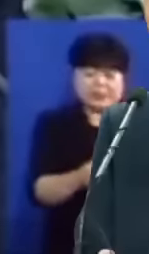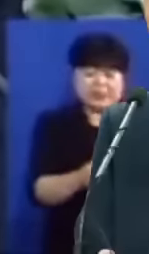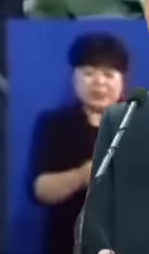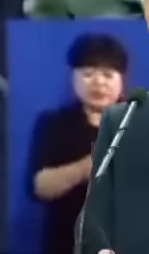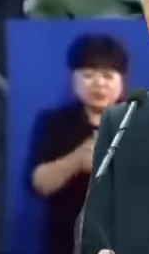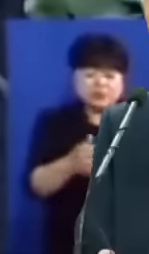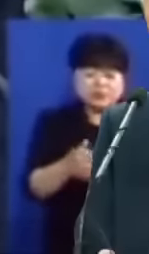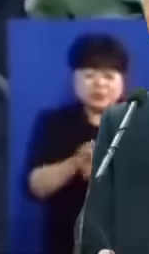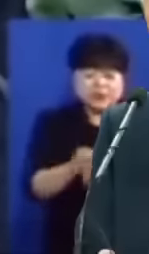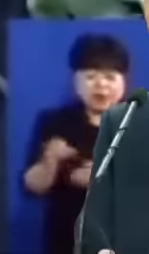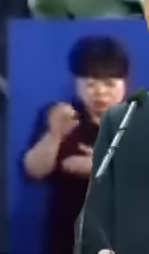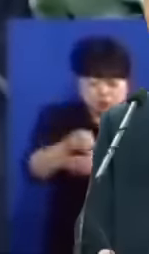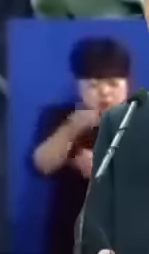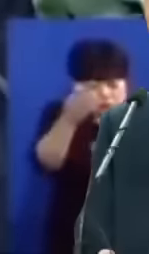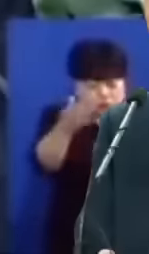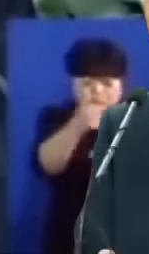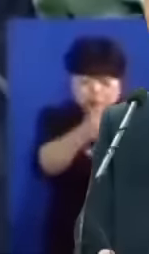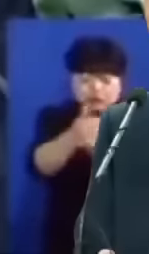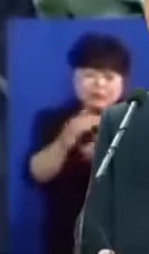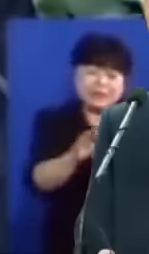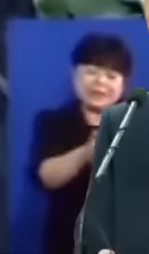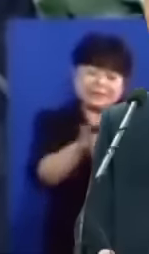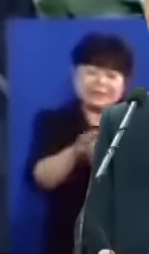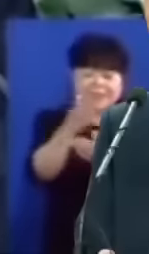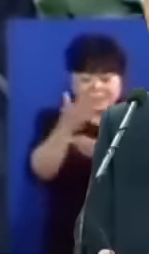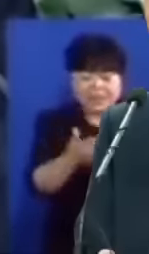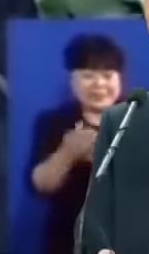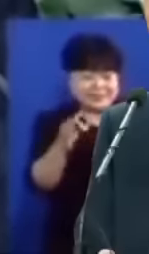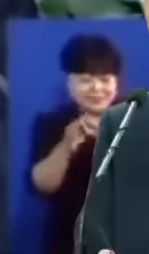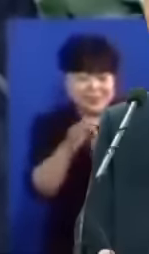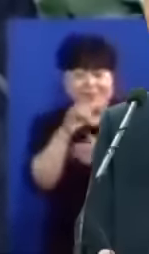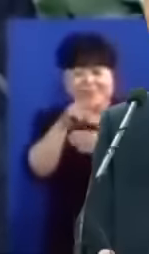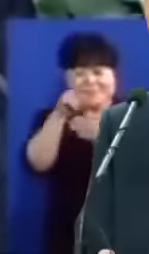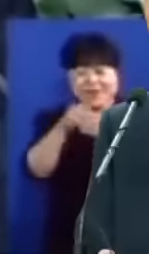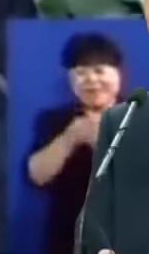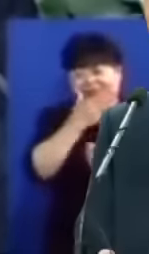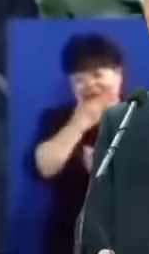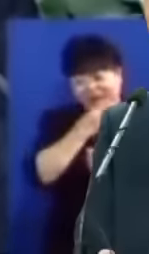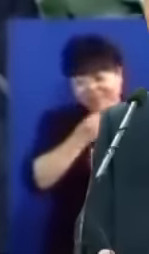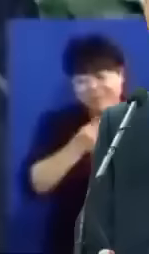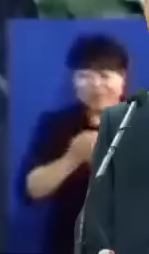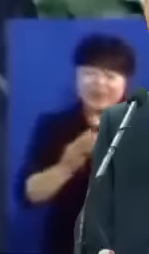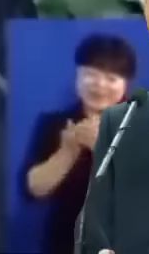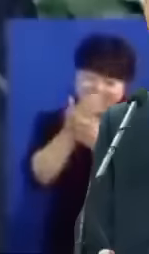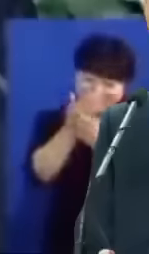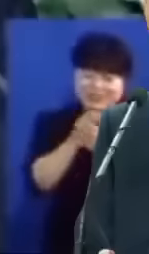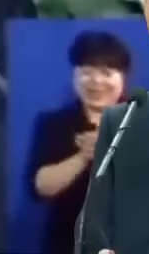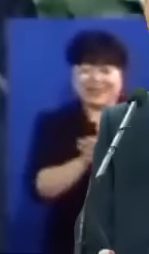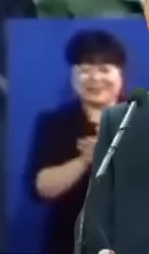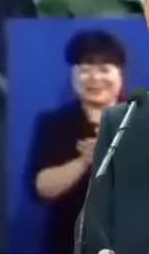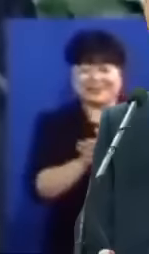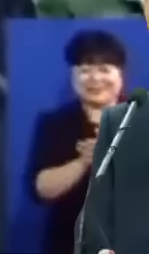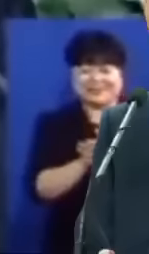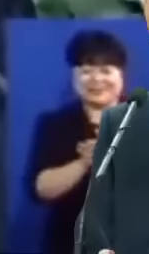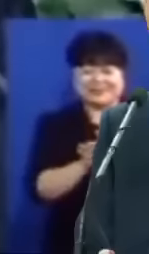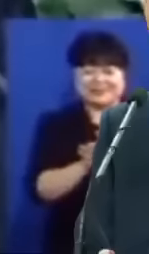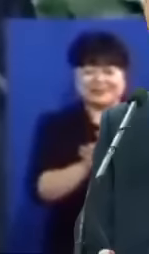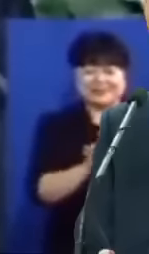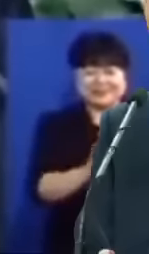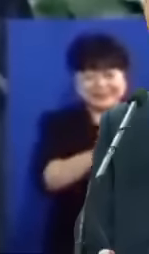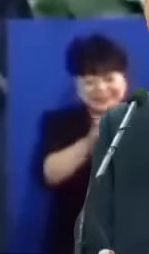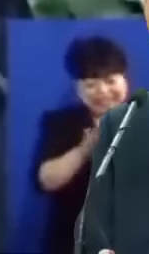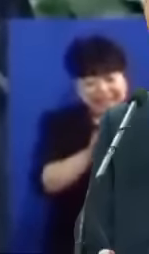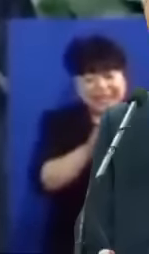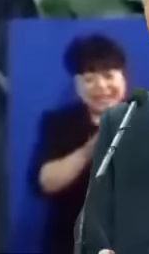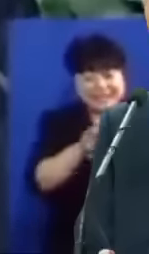사랑을 퍼부어 주었었습니다. 주의 사랑을 우리가 받으면 우리 마음속에 행복이 솟아오르기 시작하는 것입니다. 그리고 그